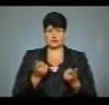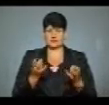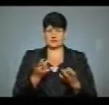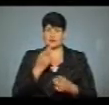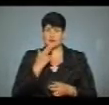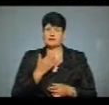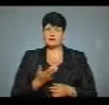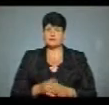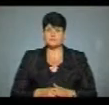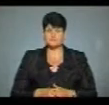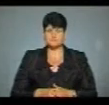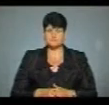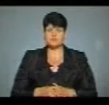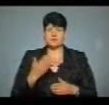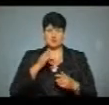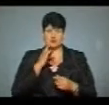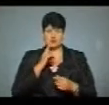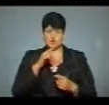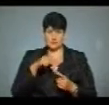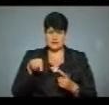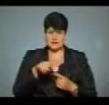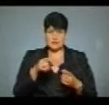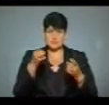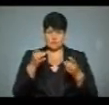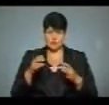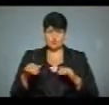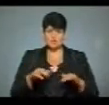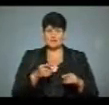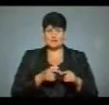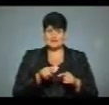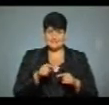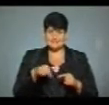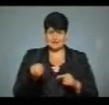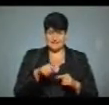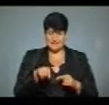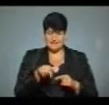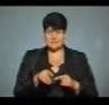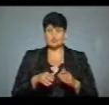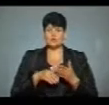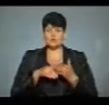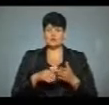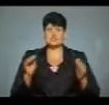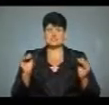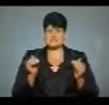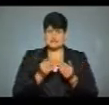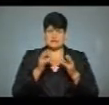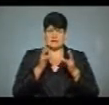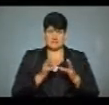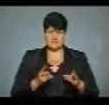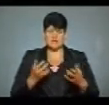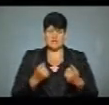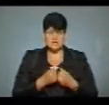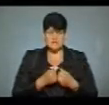привикати. Якщо тимчасове кільце спростить рух на цій ділянці дороги та допоможе знизити аварійність,